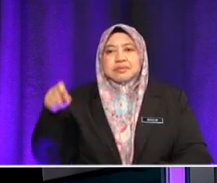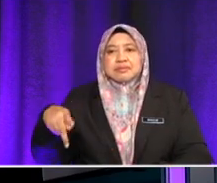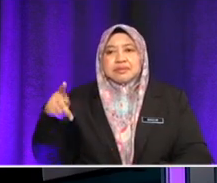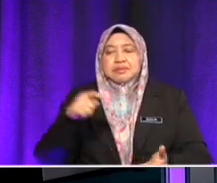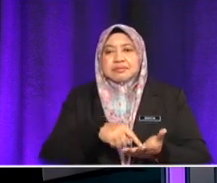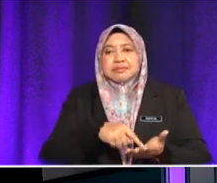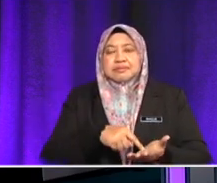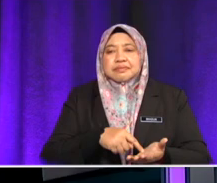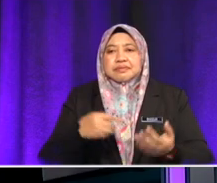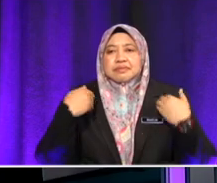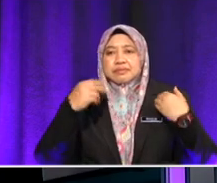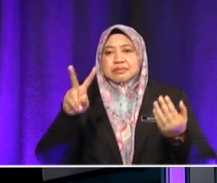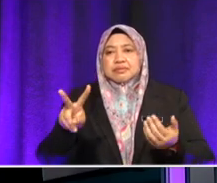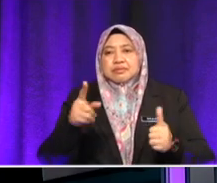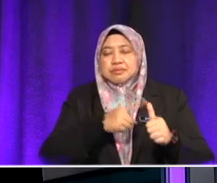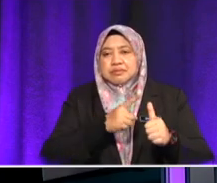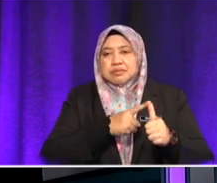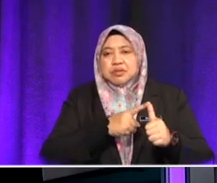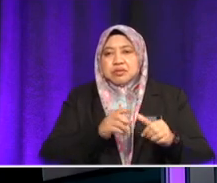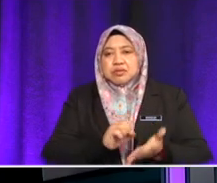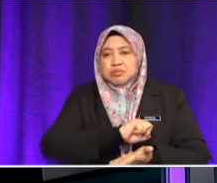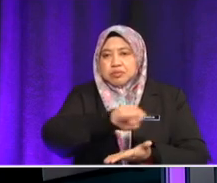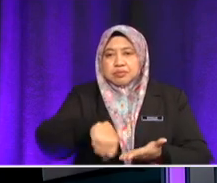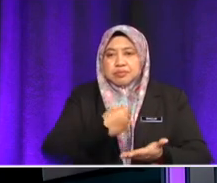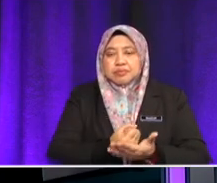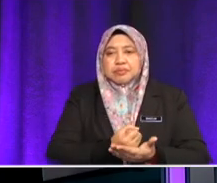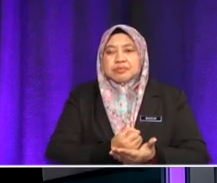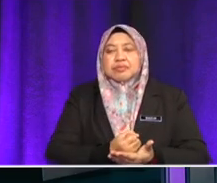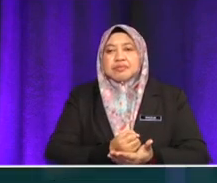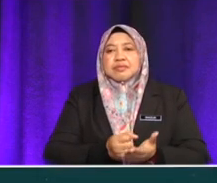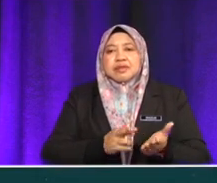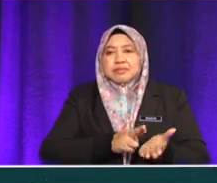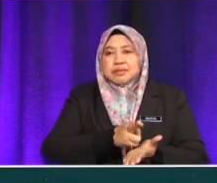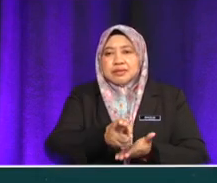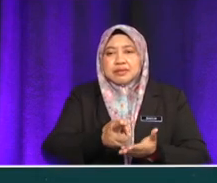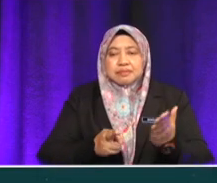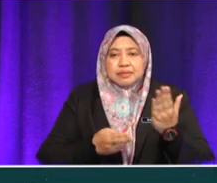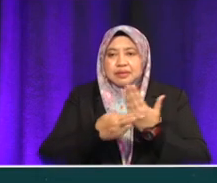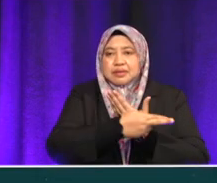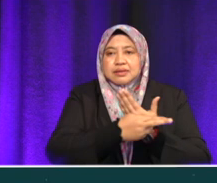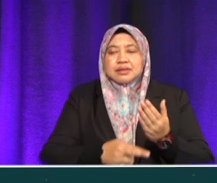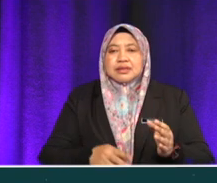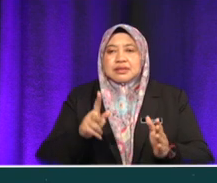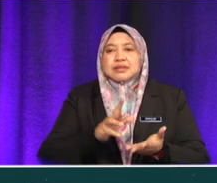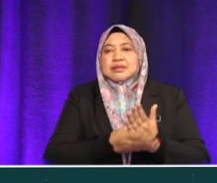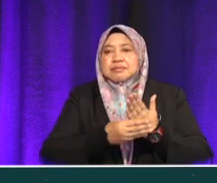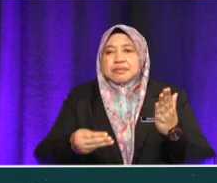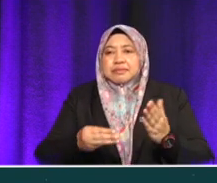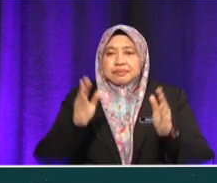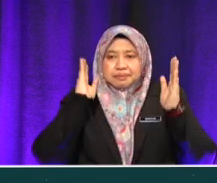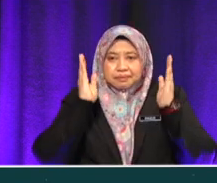sebenarnya dia ada dua satu yang umum merentasi kemahiran bahasa dan satu lagi